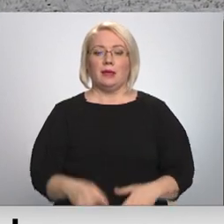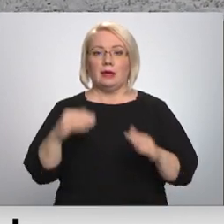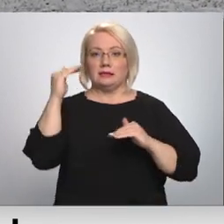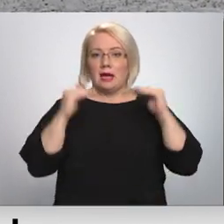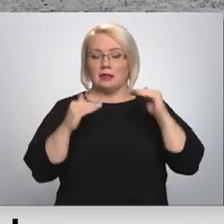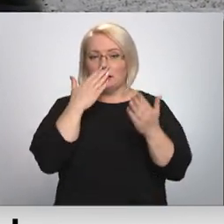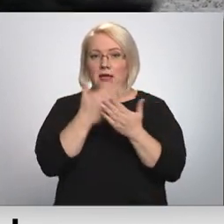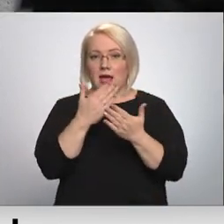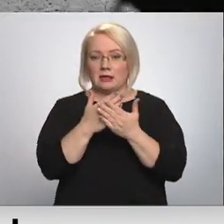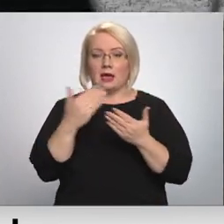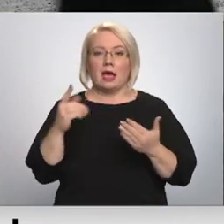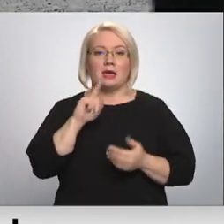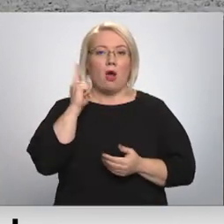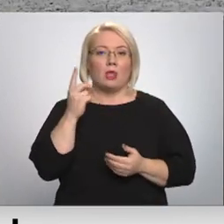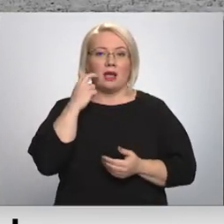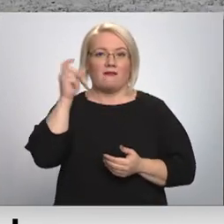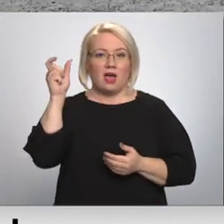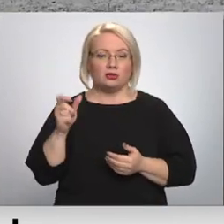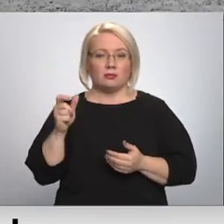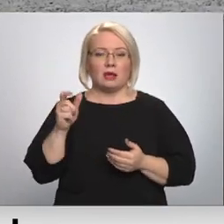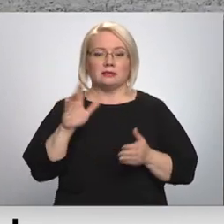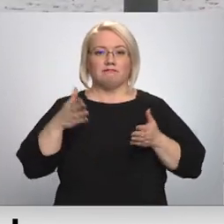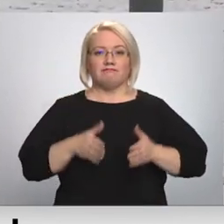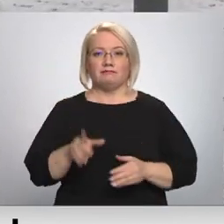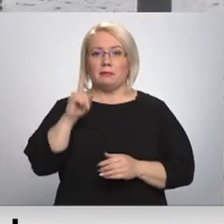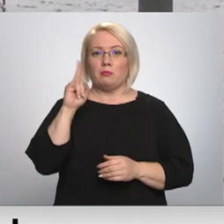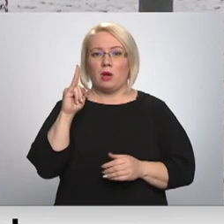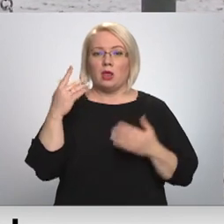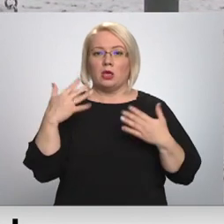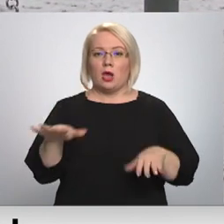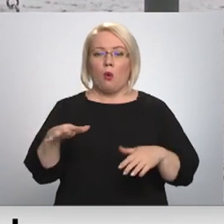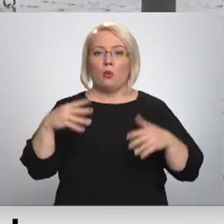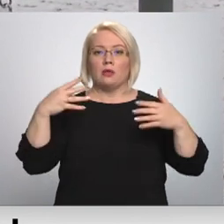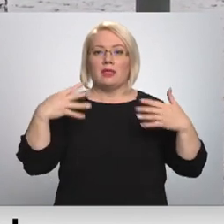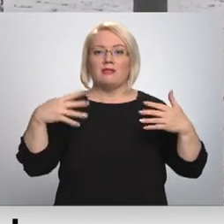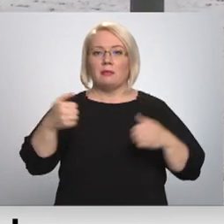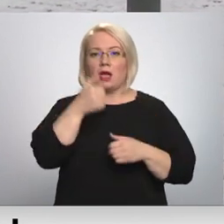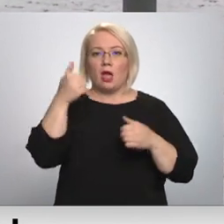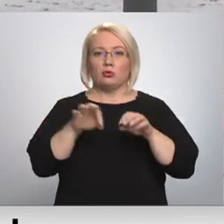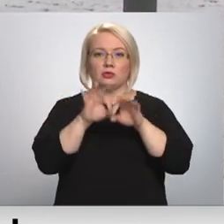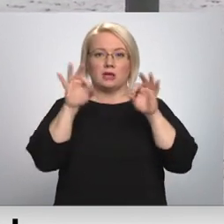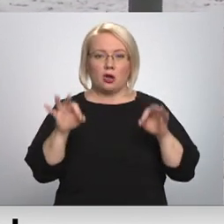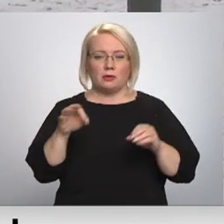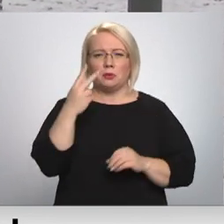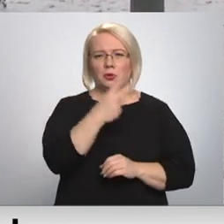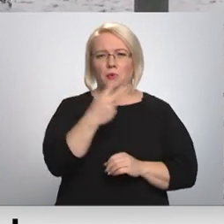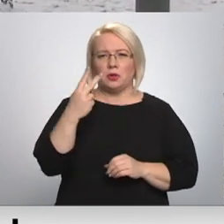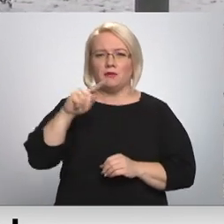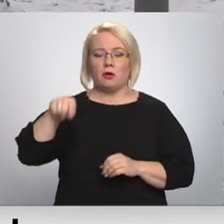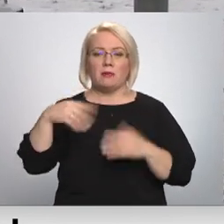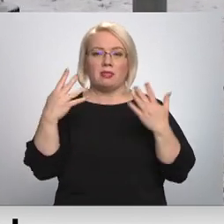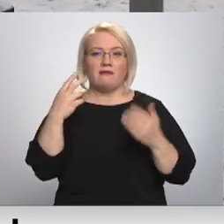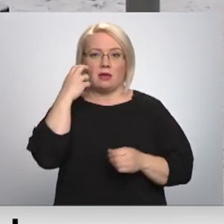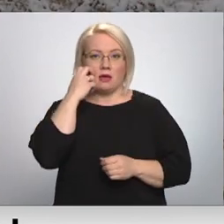Statistika rāda, ka jaunākais vecums, kurā sieviete sagaida savu pirmo bērnu, sasniegts pašā 90. Gadu sākumā, tie ir 22,9